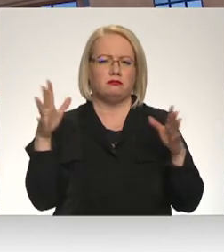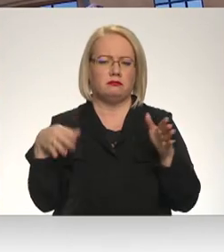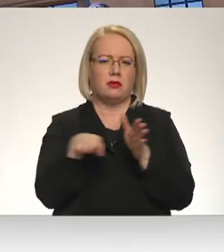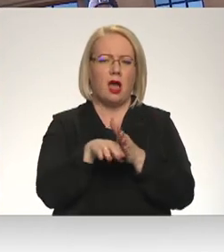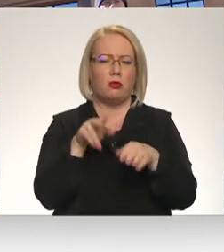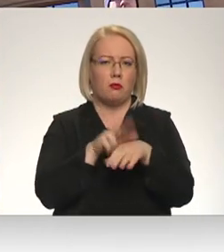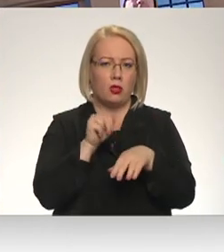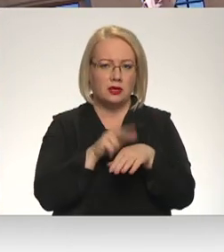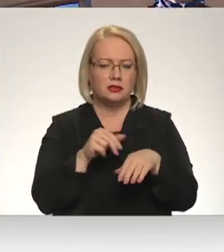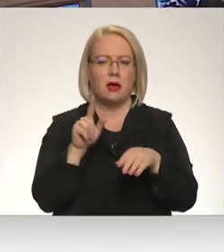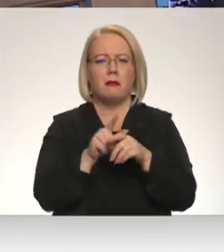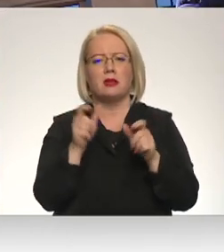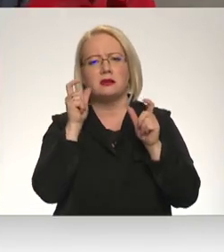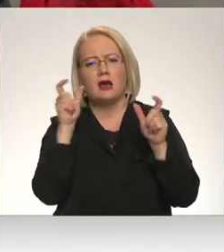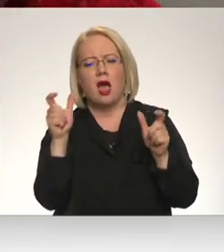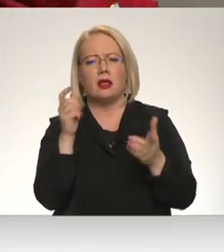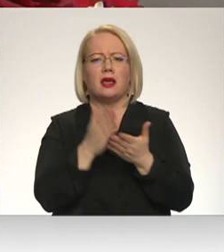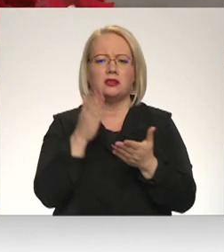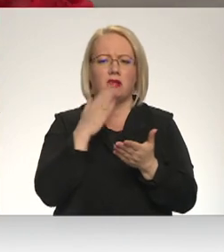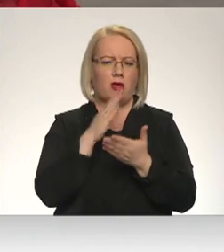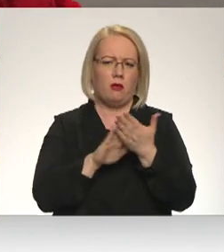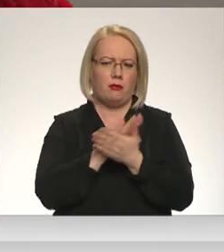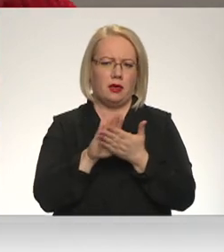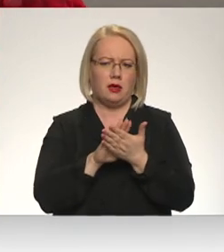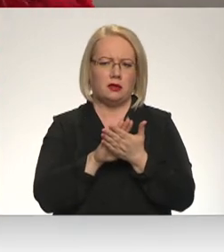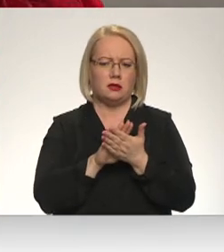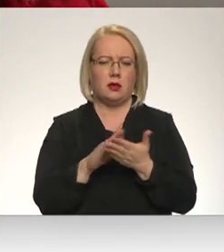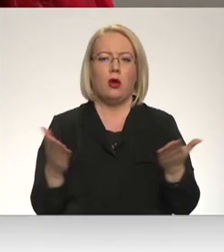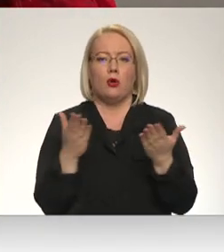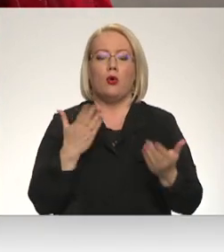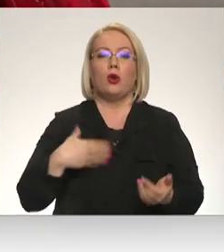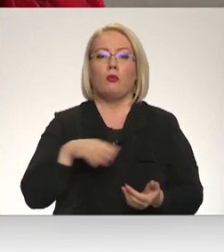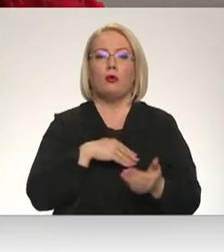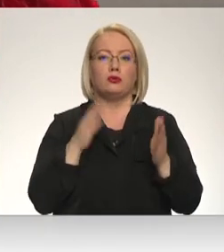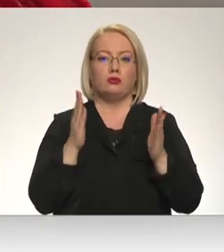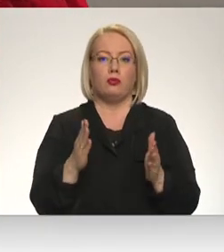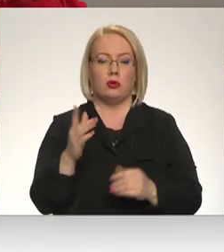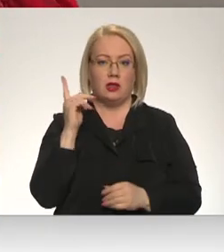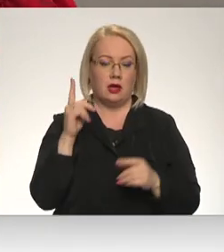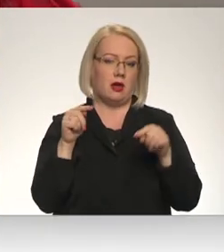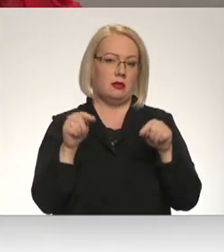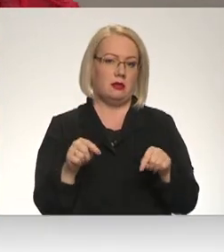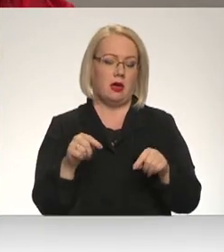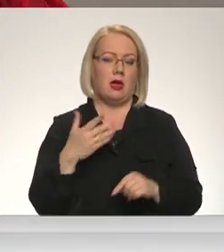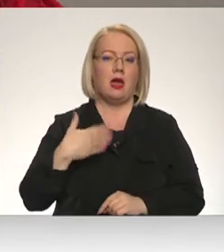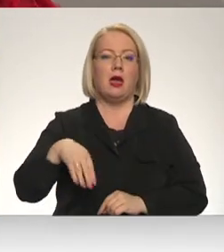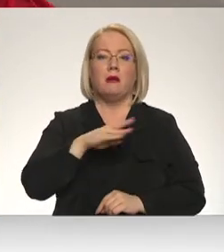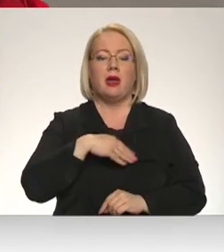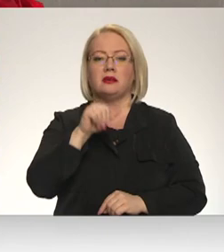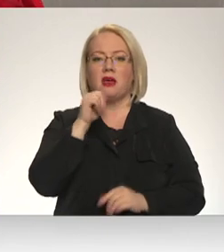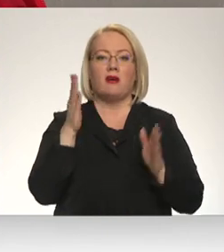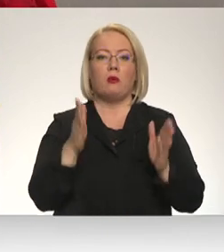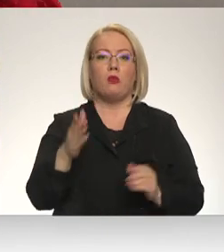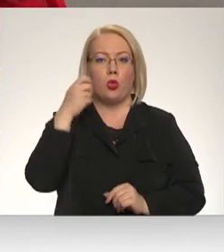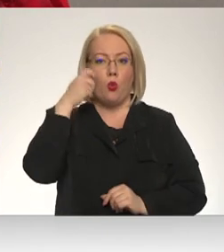Pasākums noritēja bez skaļiem incidentiem. Kur mums būtu? Nu, tikai šeit. Mēs nevaram būt Ukraina,